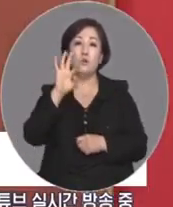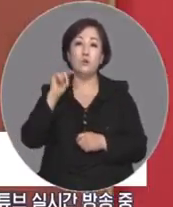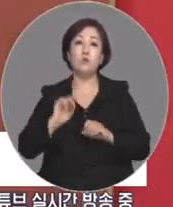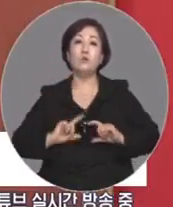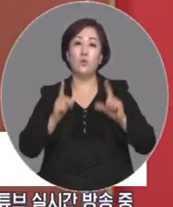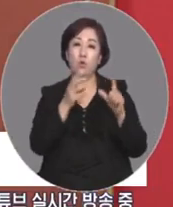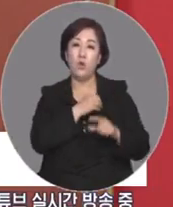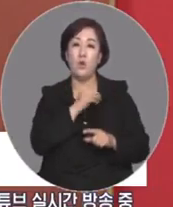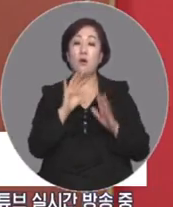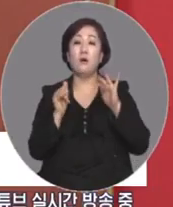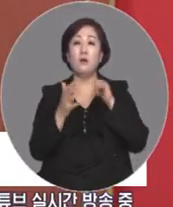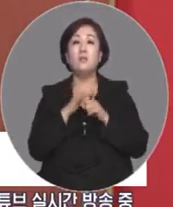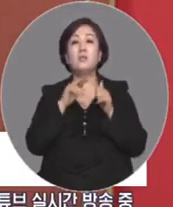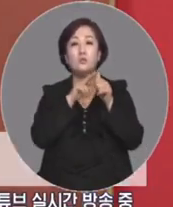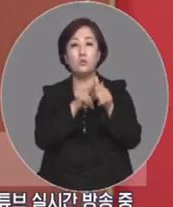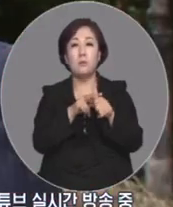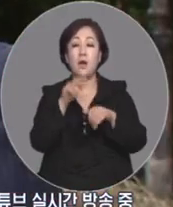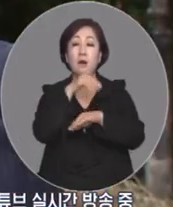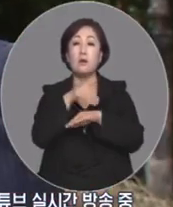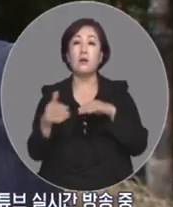동구의원이 출마 의사를 비치고 있습니다.